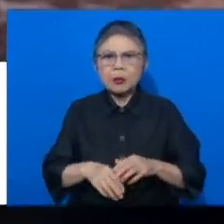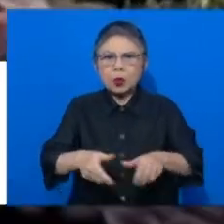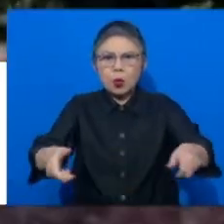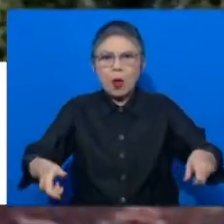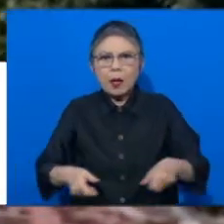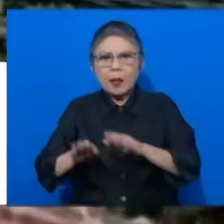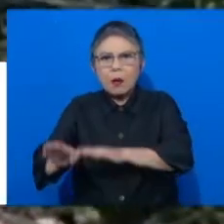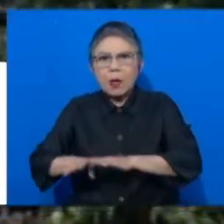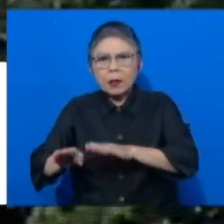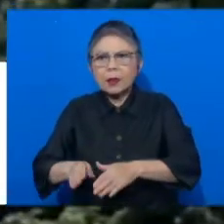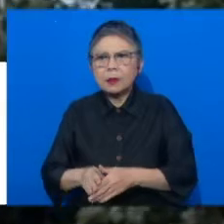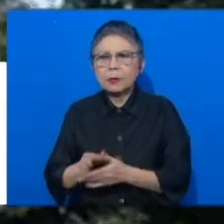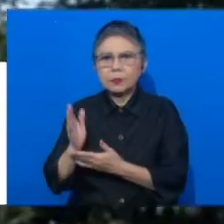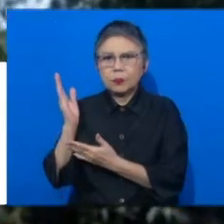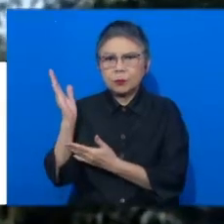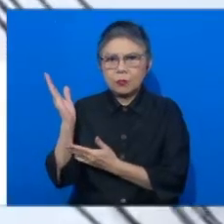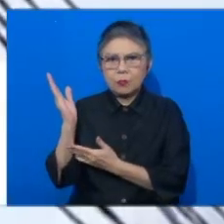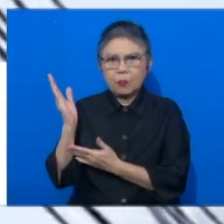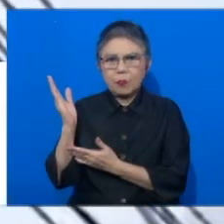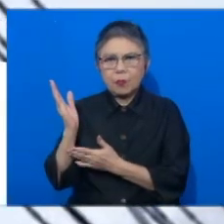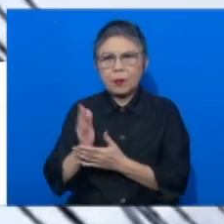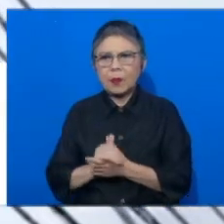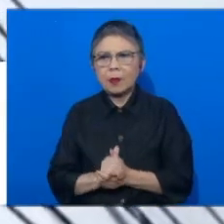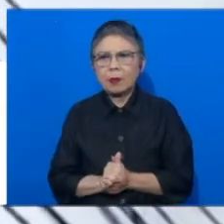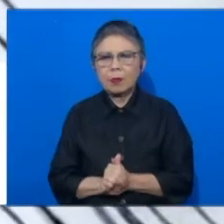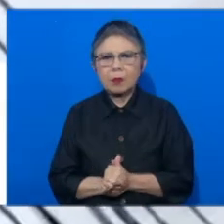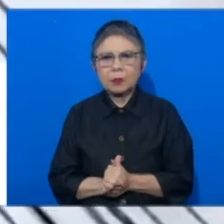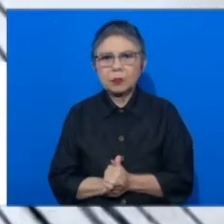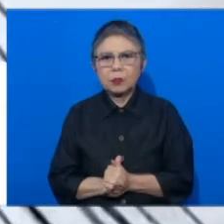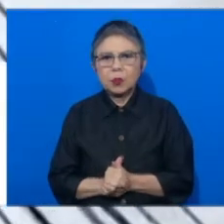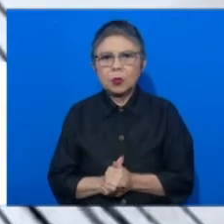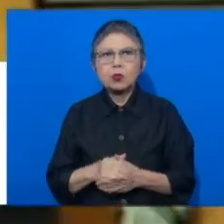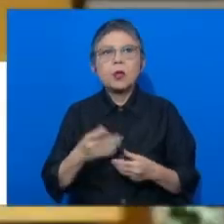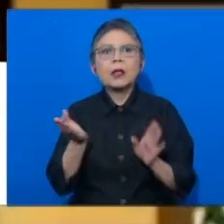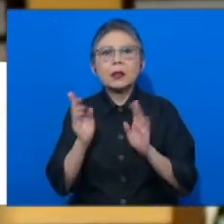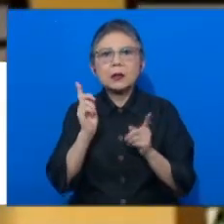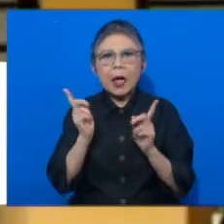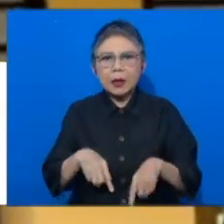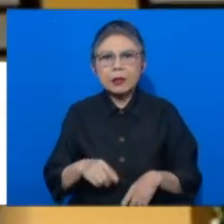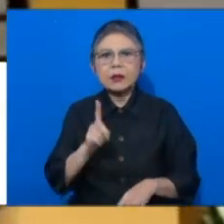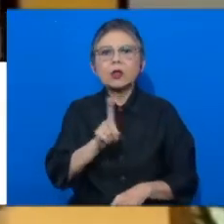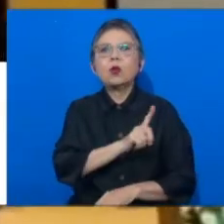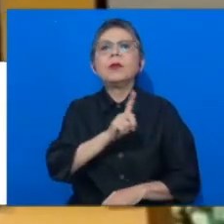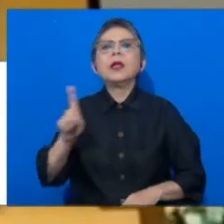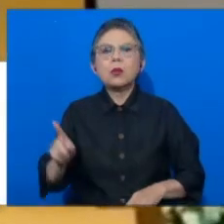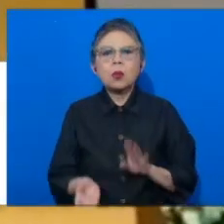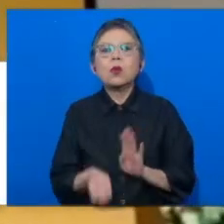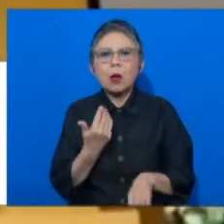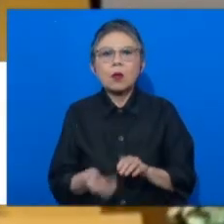perawatan. Kemunculan monyet ekor panjang berwarna coklat ini diketahui warga sudah terjadi sekitar sepekan terakhir.